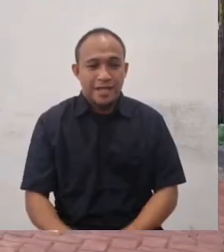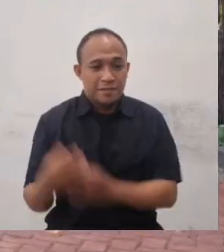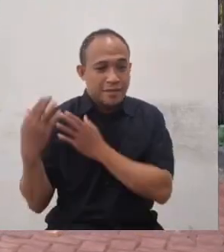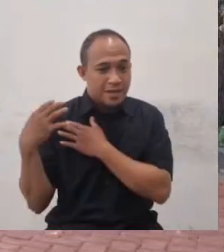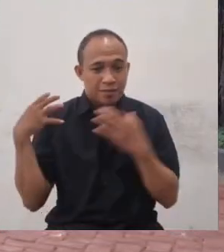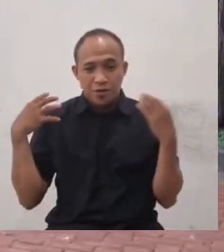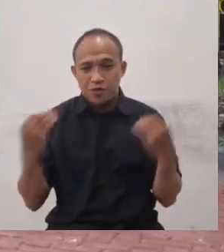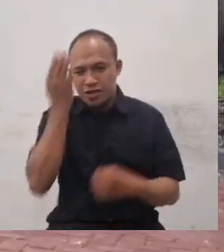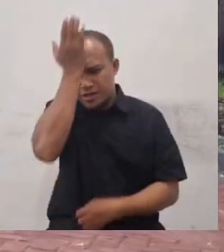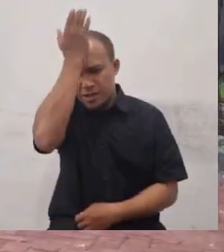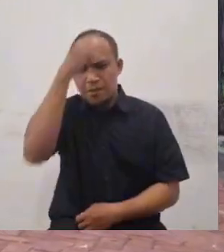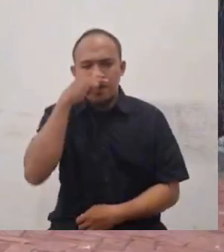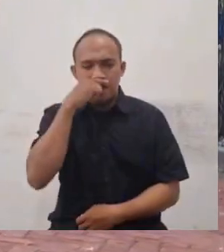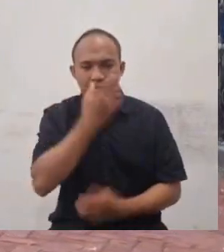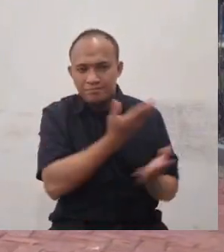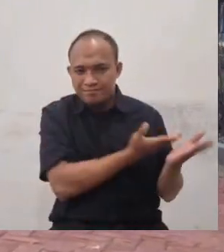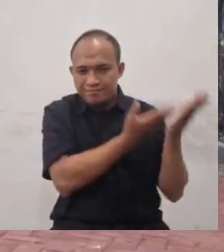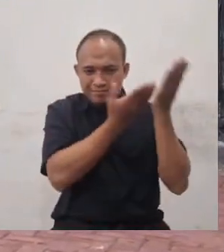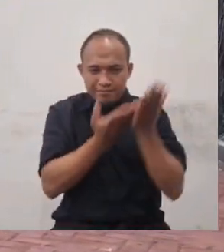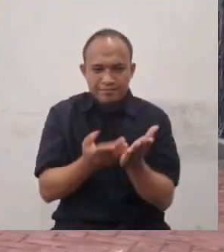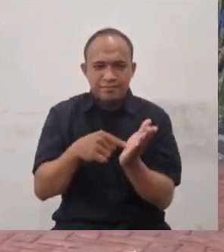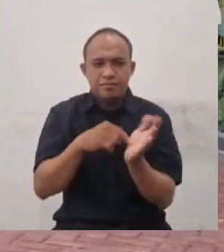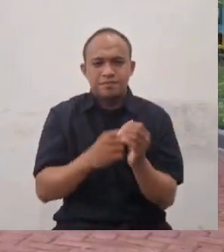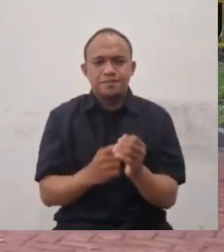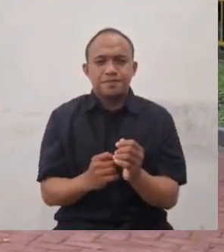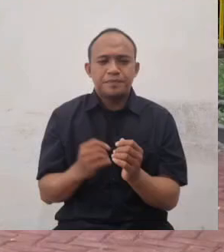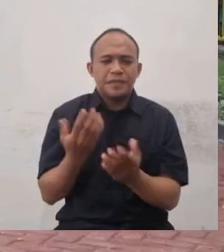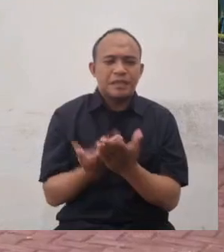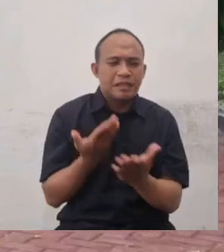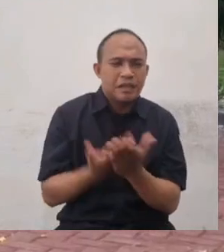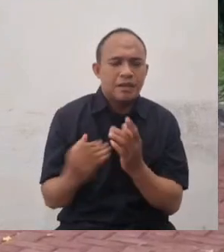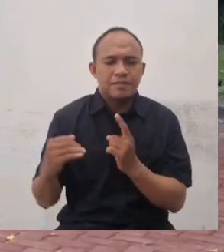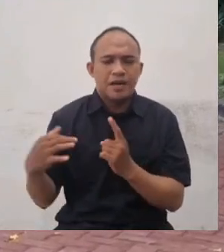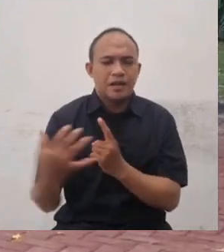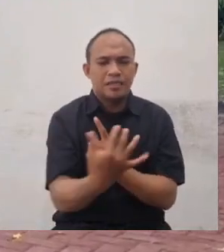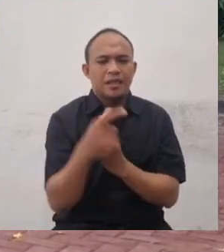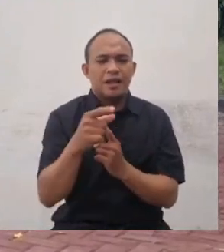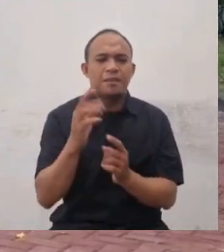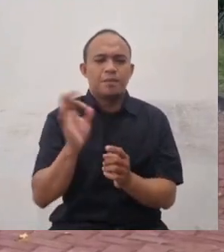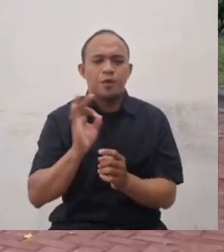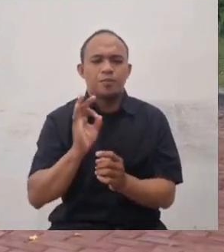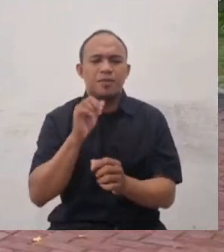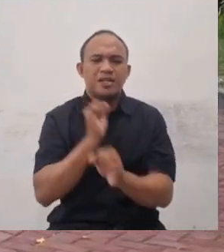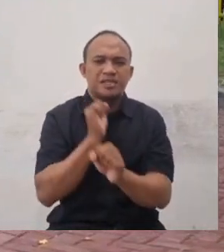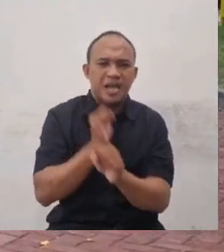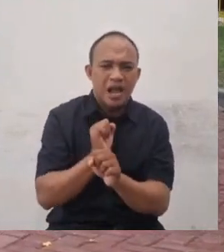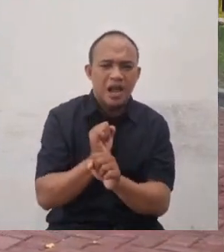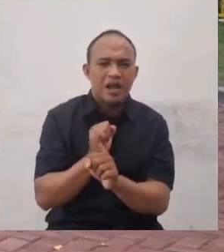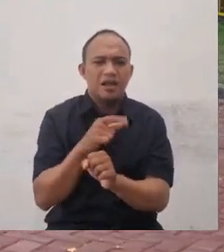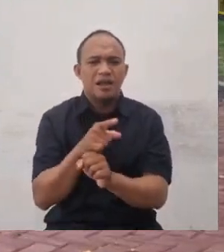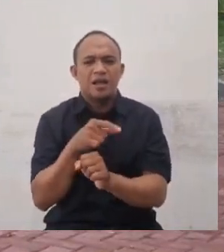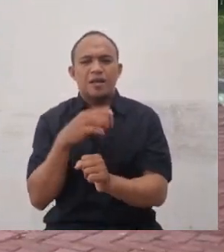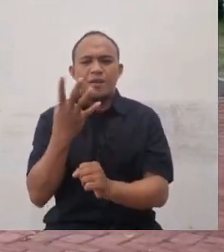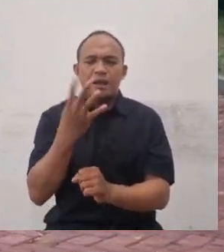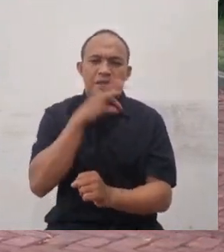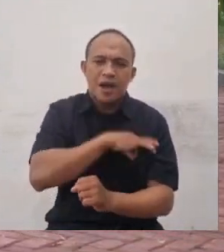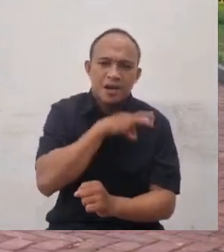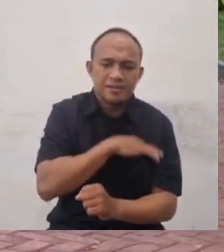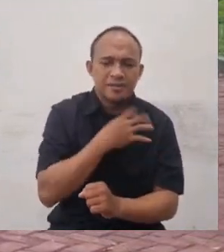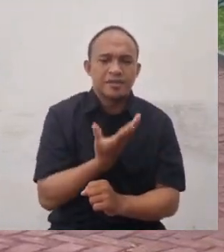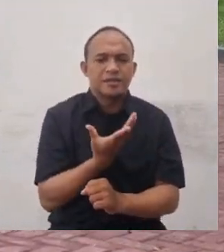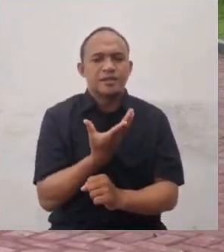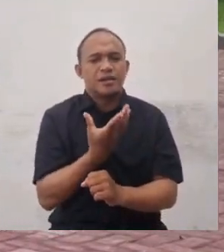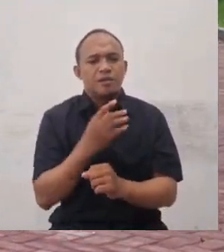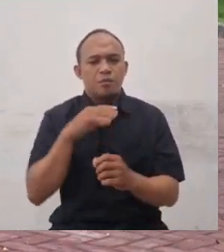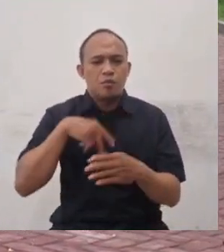Penjabat Gubernur Gorontalo Rudy Salahuddin meminta masyarakat yang belum memiliki pekerjaan agar